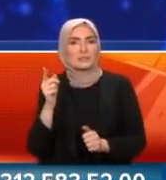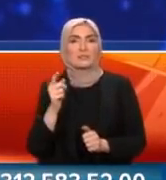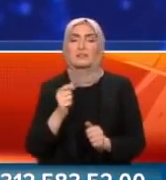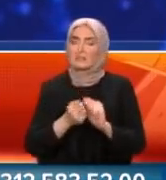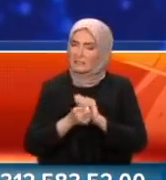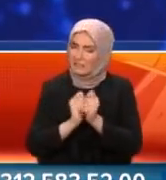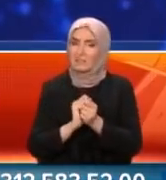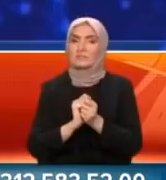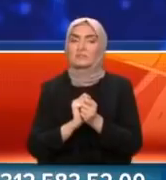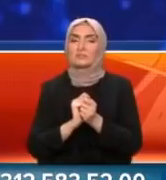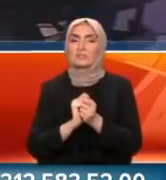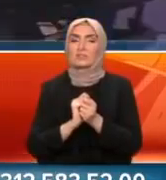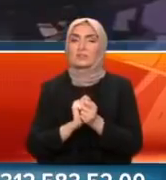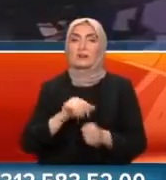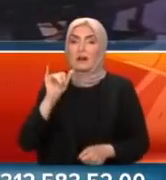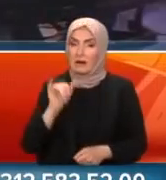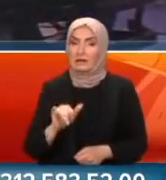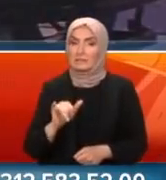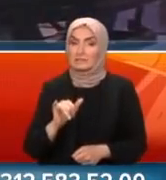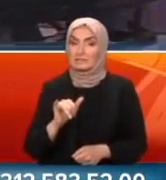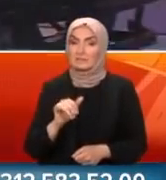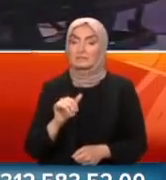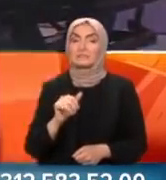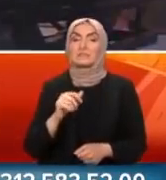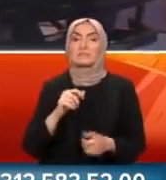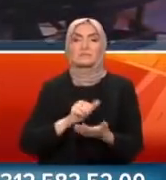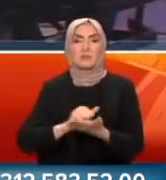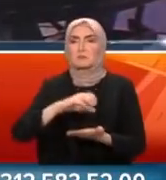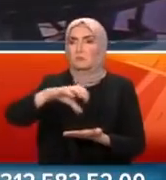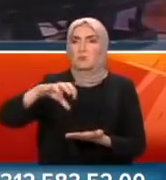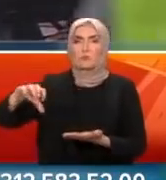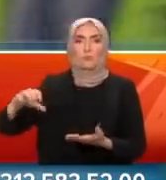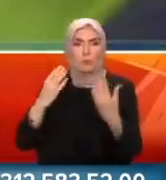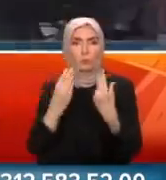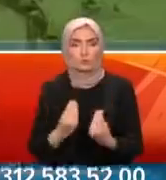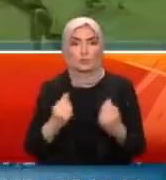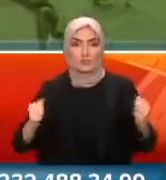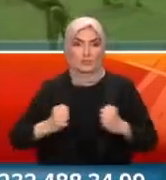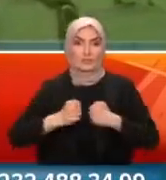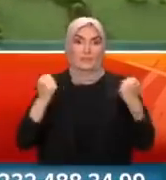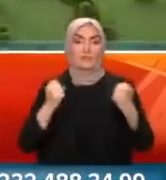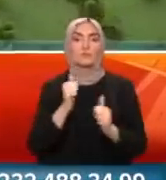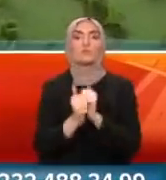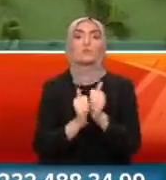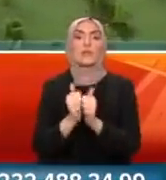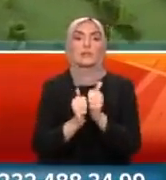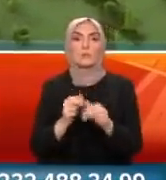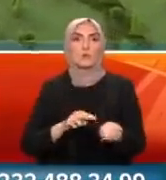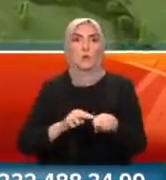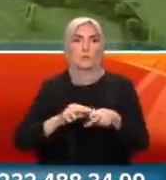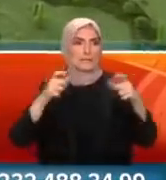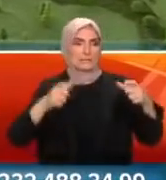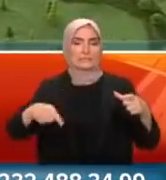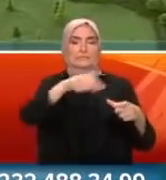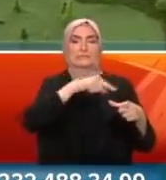tesislerin olduğu devasa bir üretim kompleksin milli otomobillerimiz